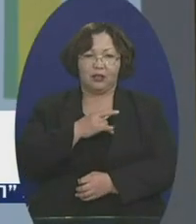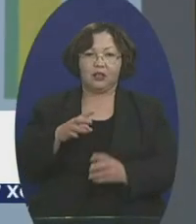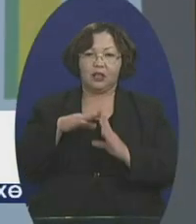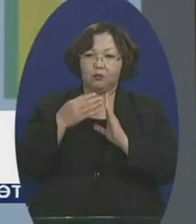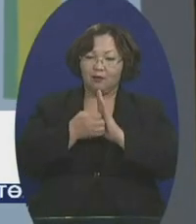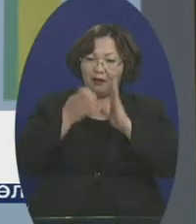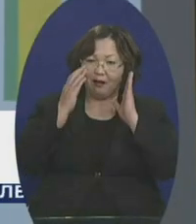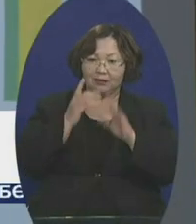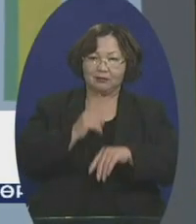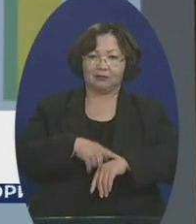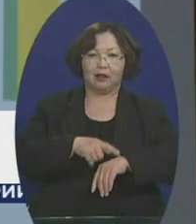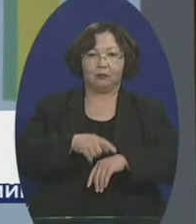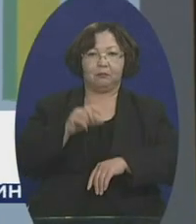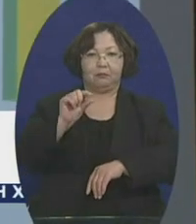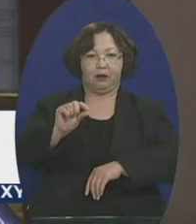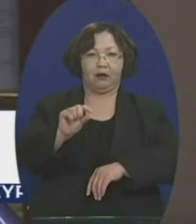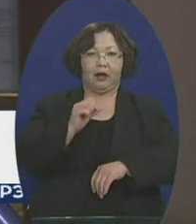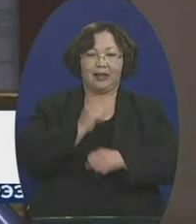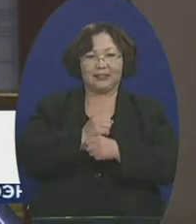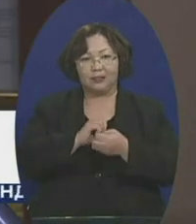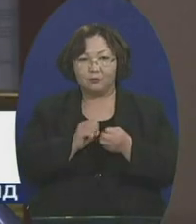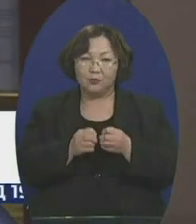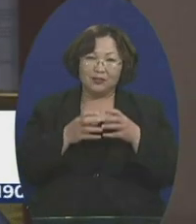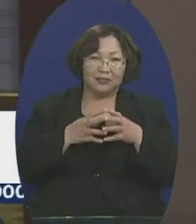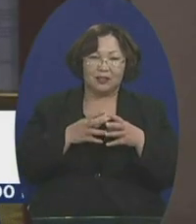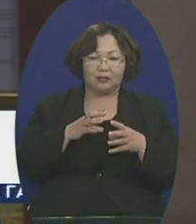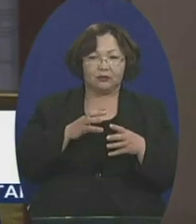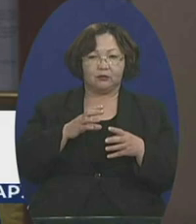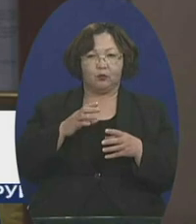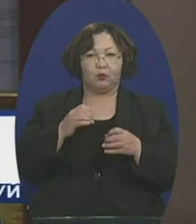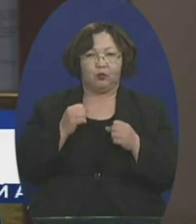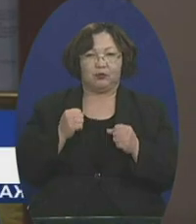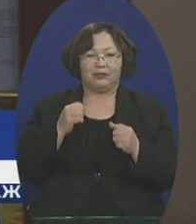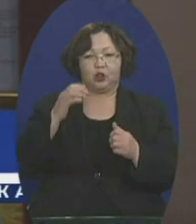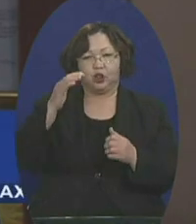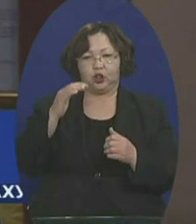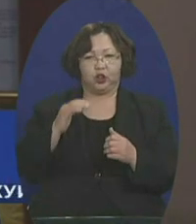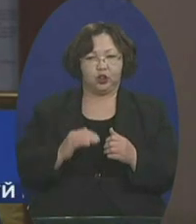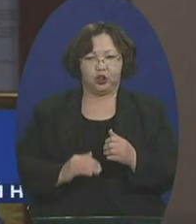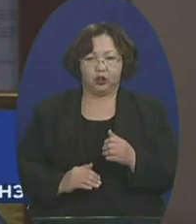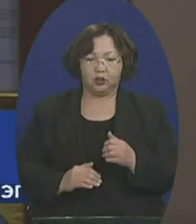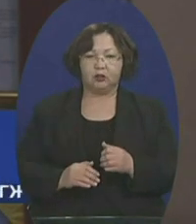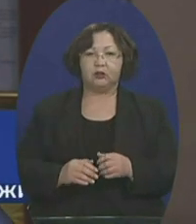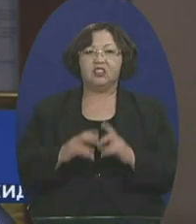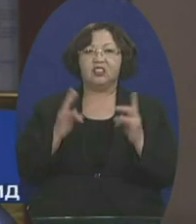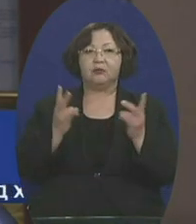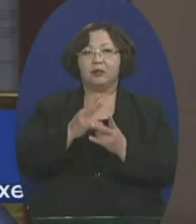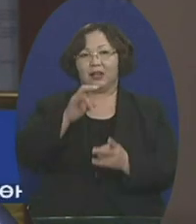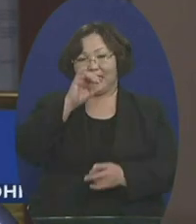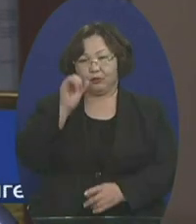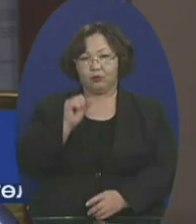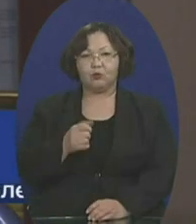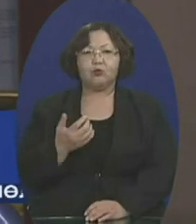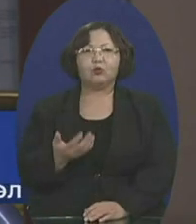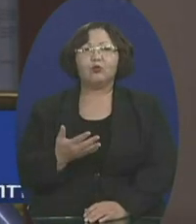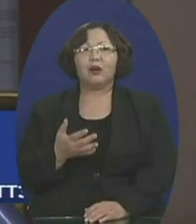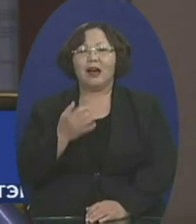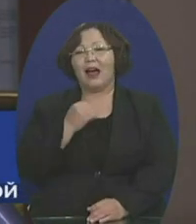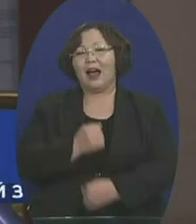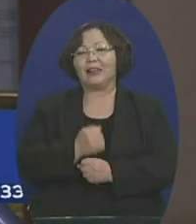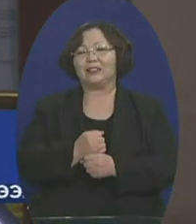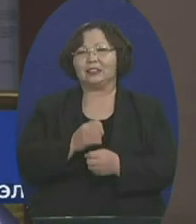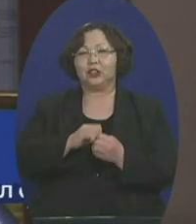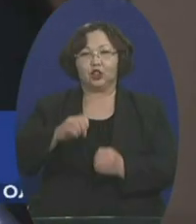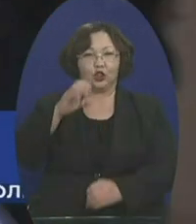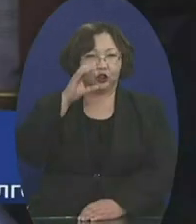эрхлэх сонирхлыг ихээр бууруулдаг байна. Нөгөө талдаа нийгмийн олон асуудлууд байна. Одоо ажил хөдөлмөр эрхлэх сонирхлыг одоо